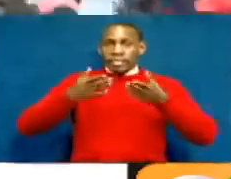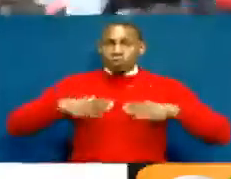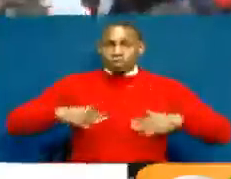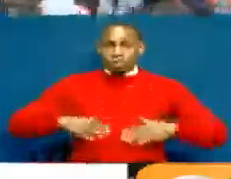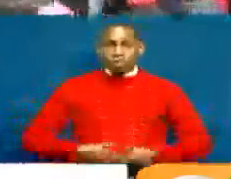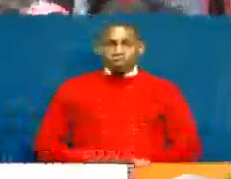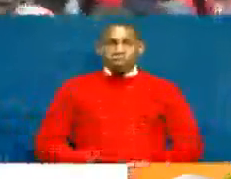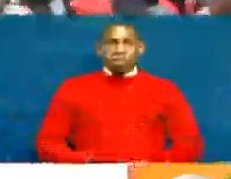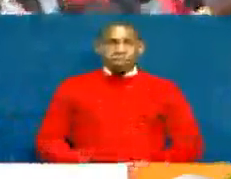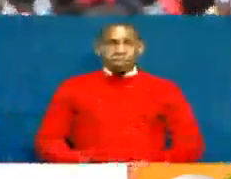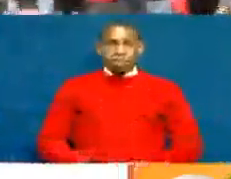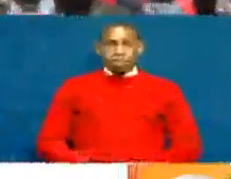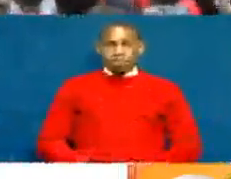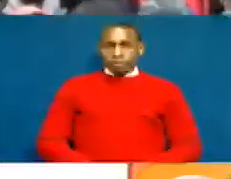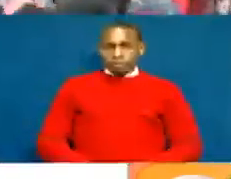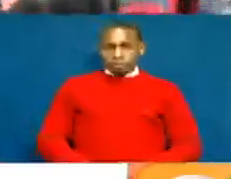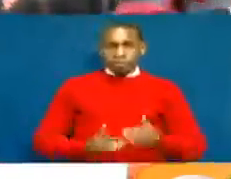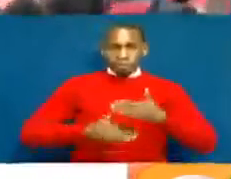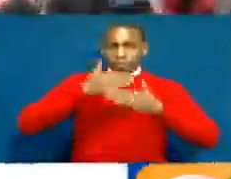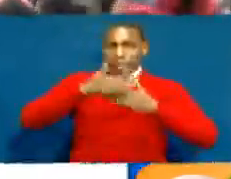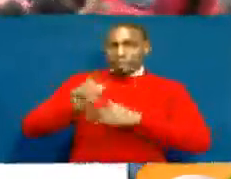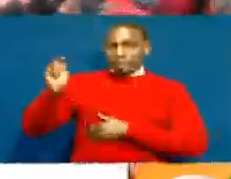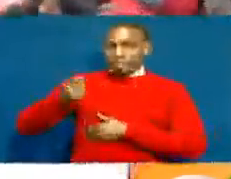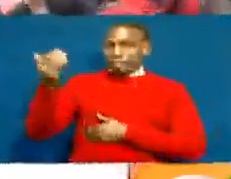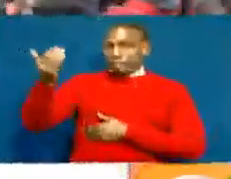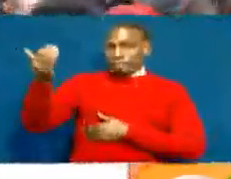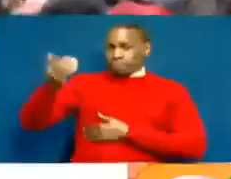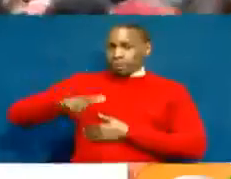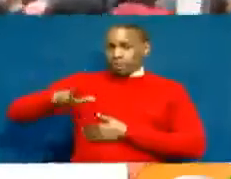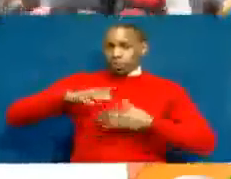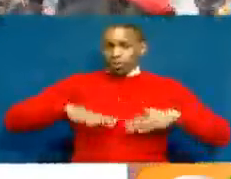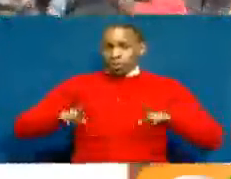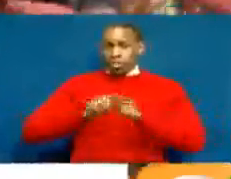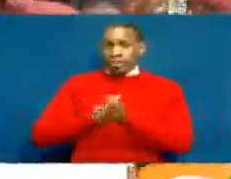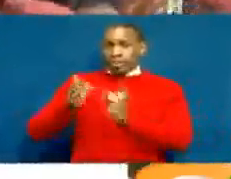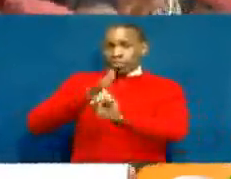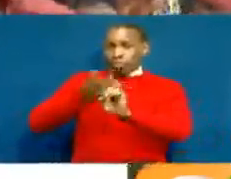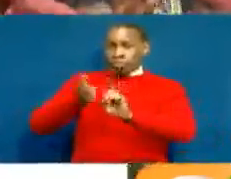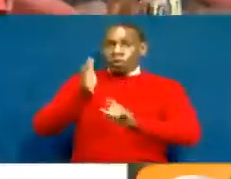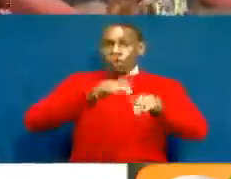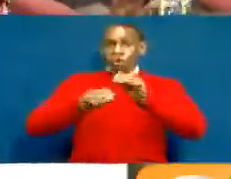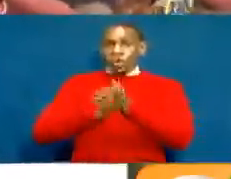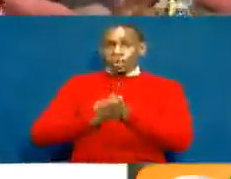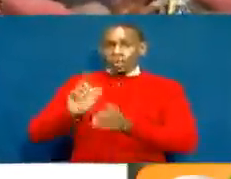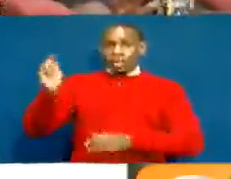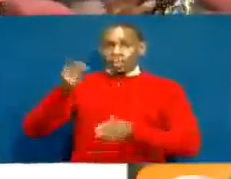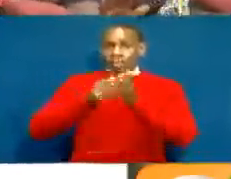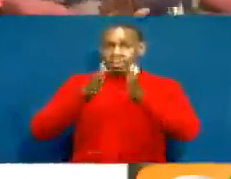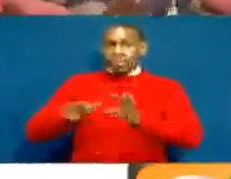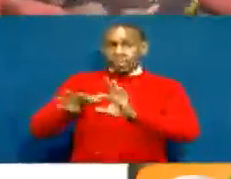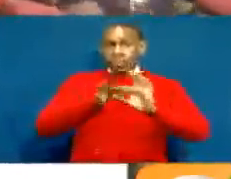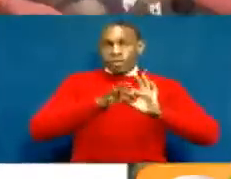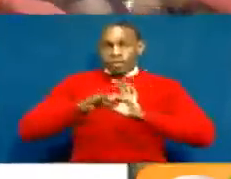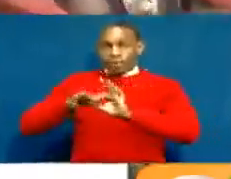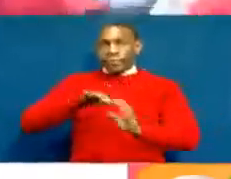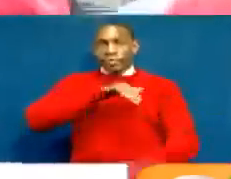wakaazi. Na baadaye rais aliwahutubia wakaazi na kuwarai kumchagua mgombea wa urais wa Azimio